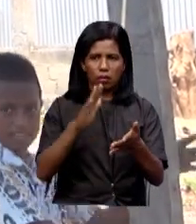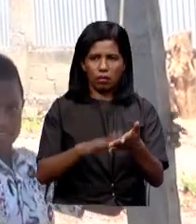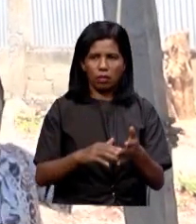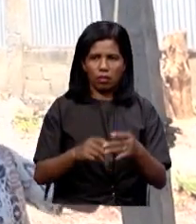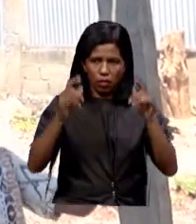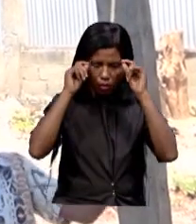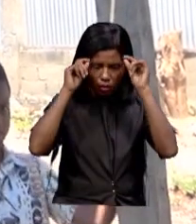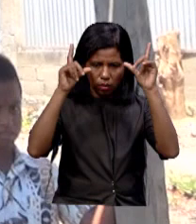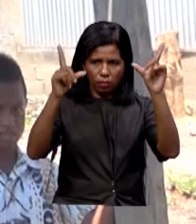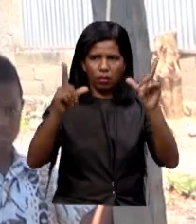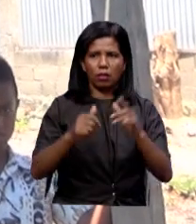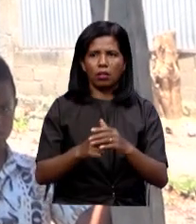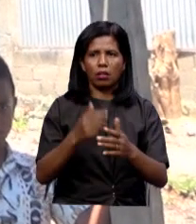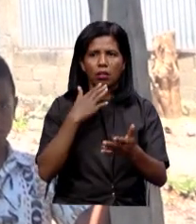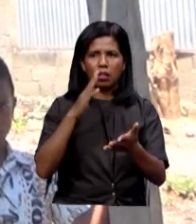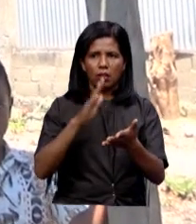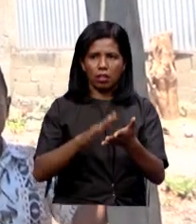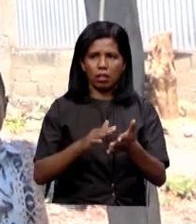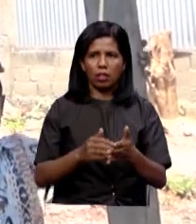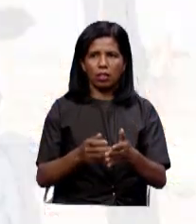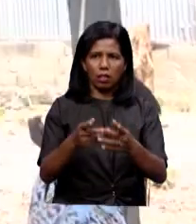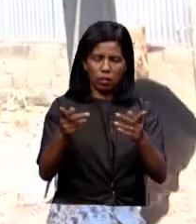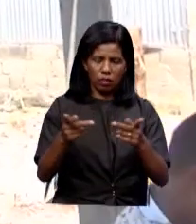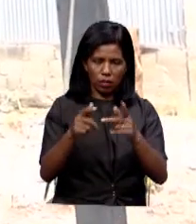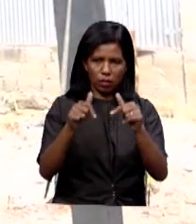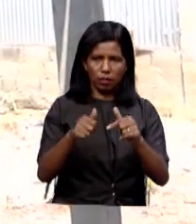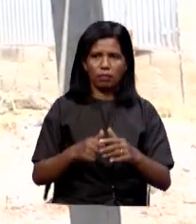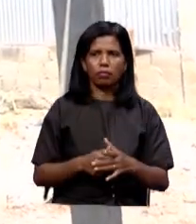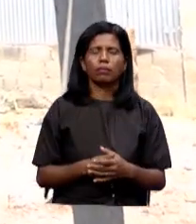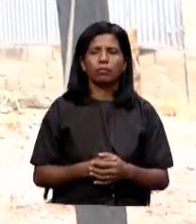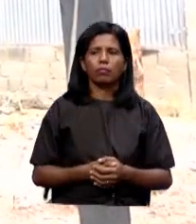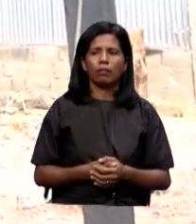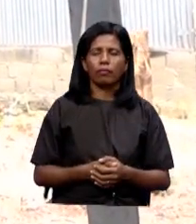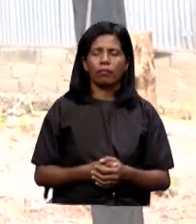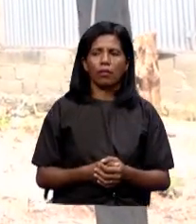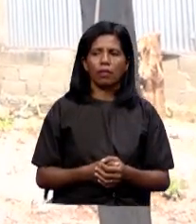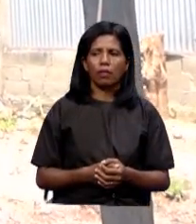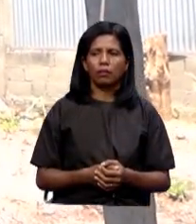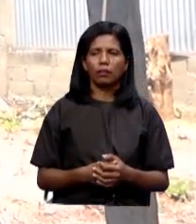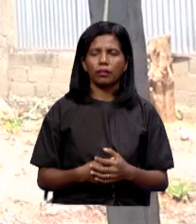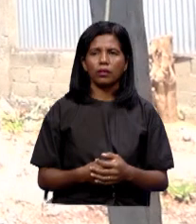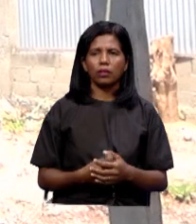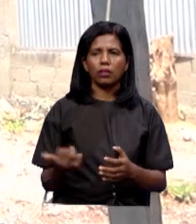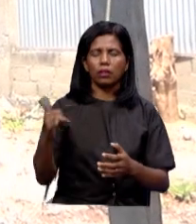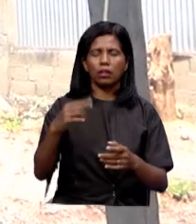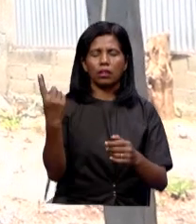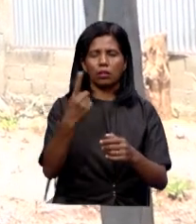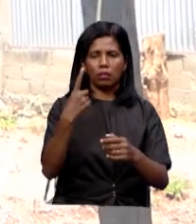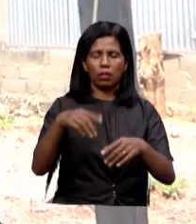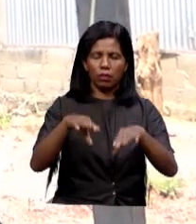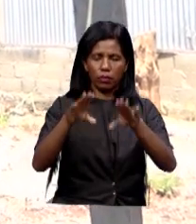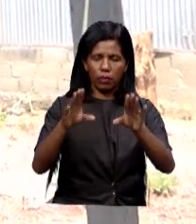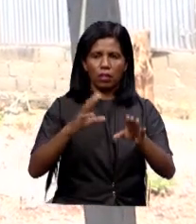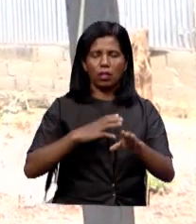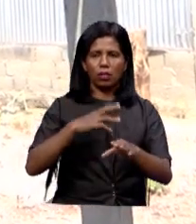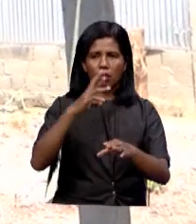timor ne ave la dia gia fatin dane bizona mai sira na fatin ba pani na ba como ka fatin